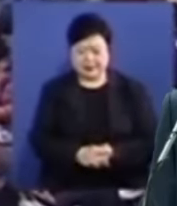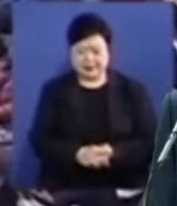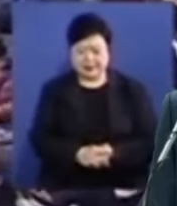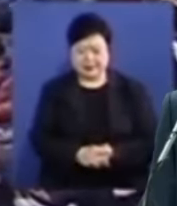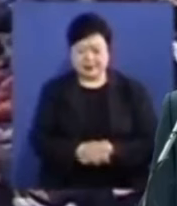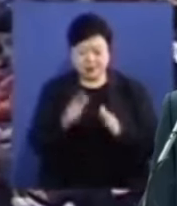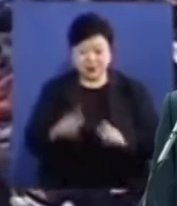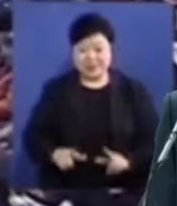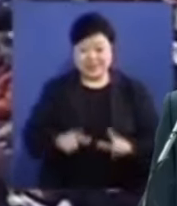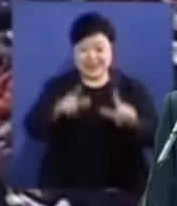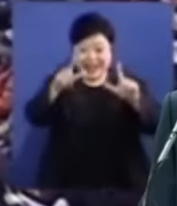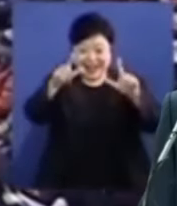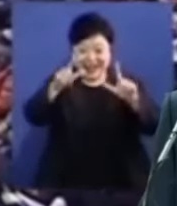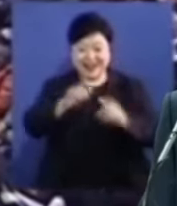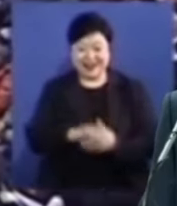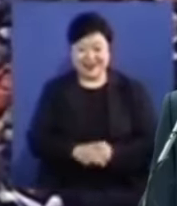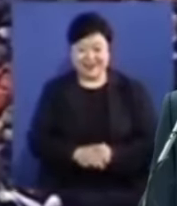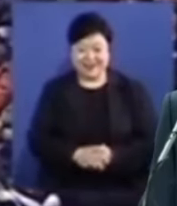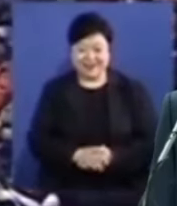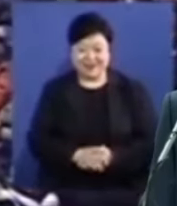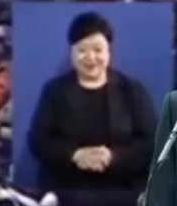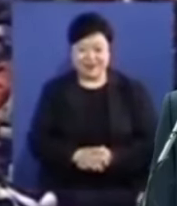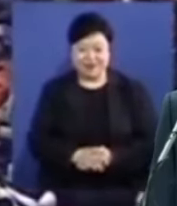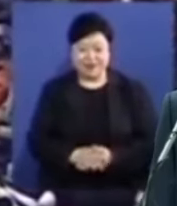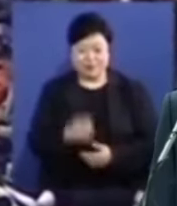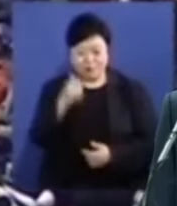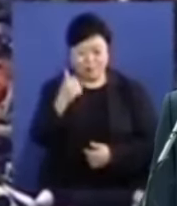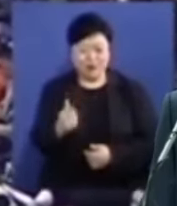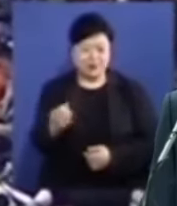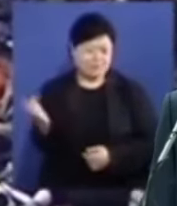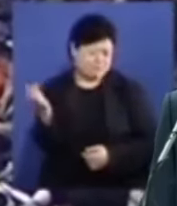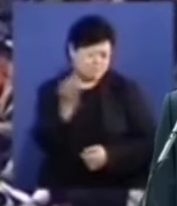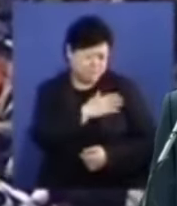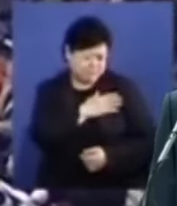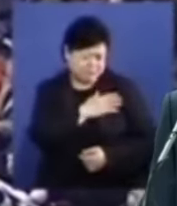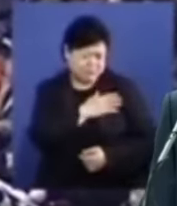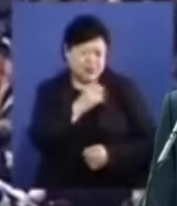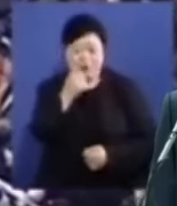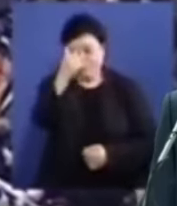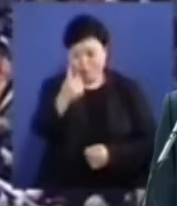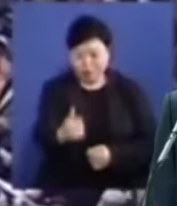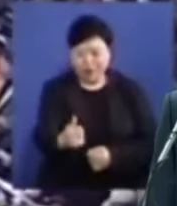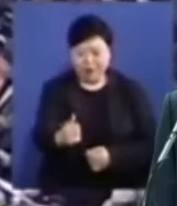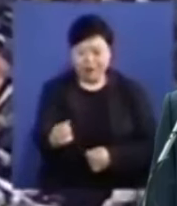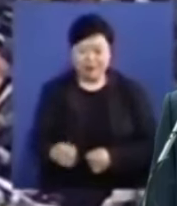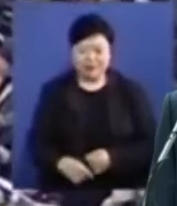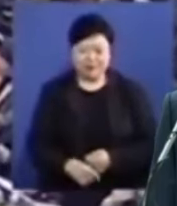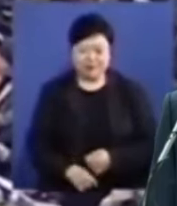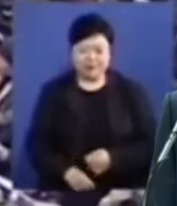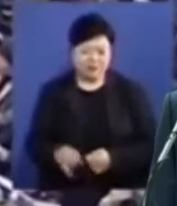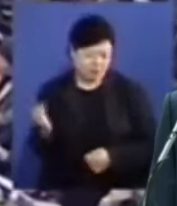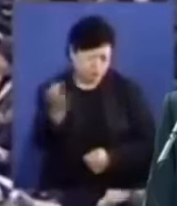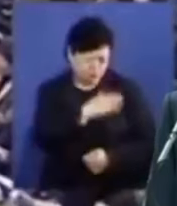것입니다. 오늘날은 수십 개의 회사를 거느린 회장이요 거부가 되었었습니다.